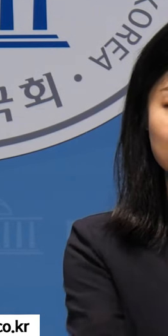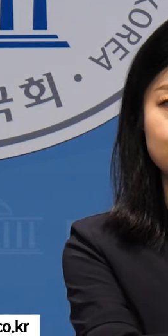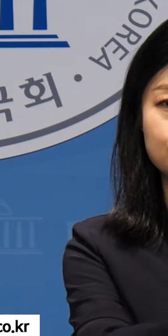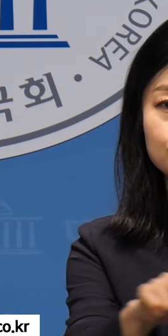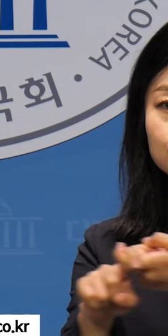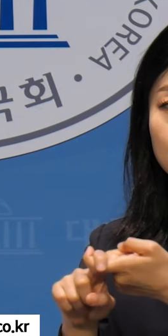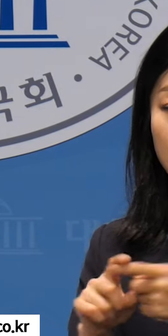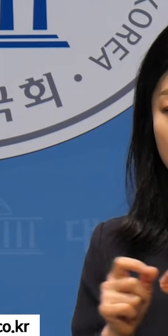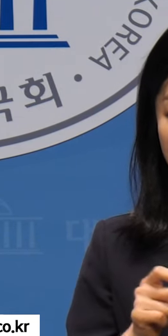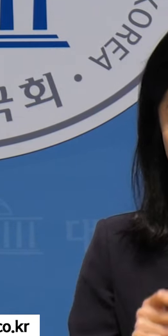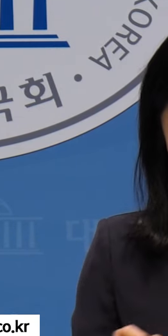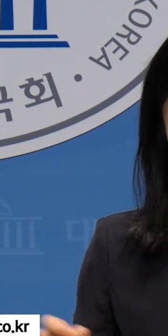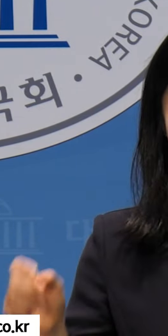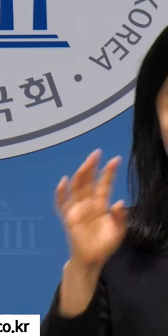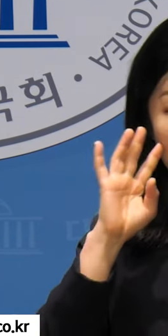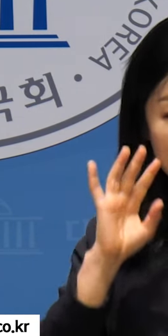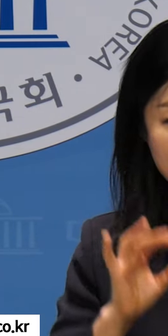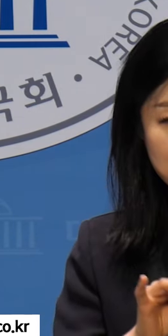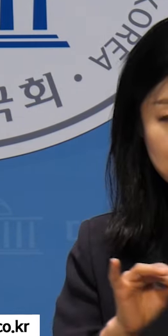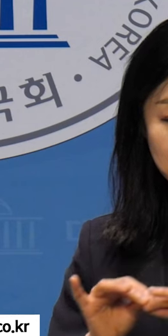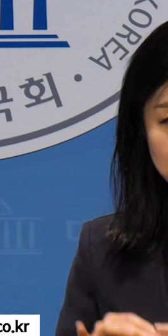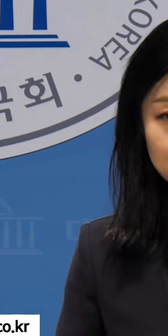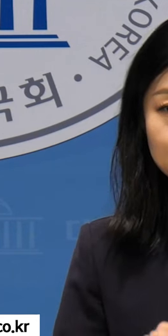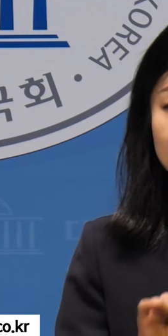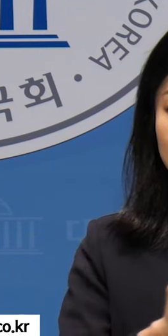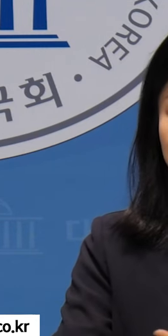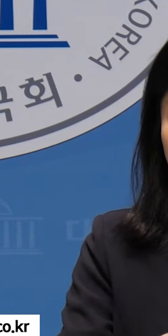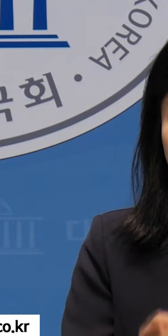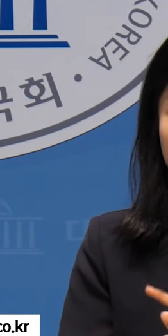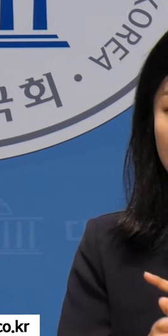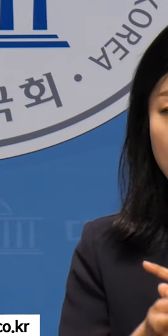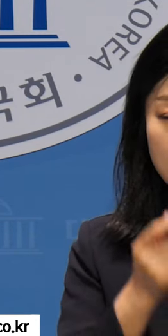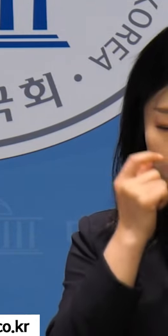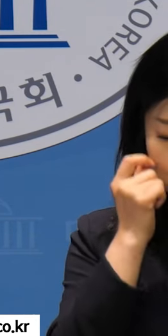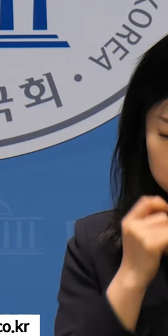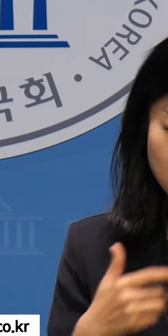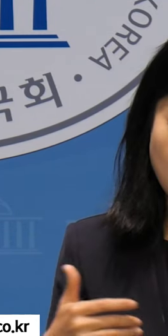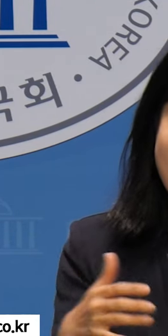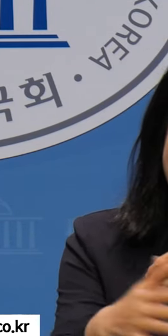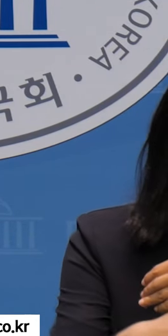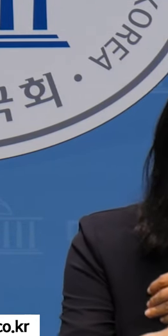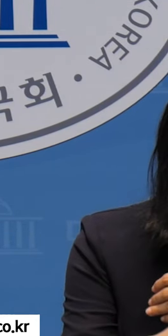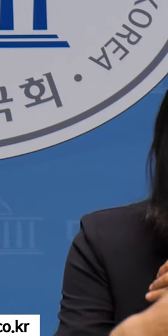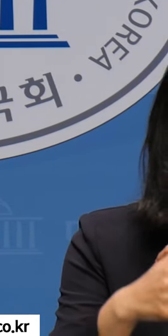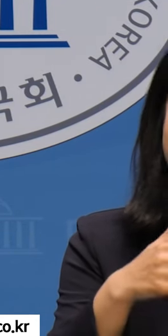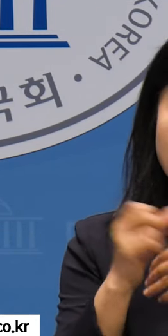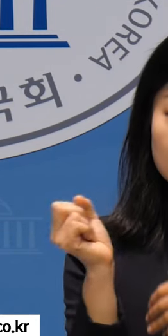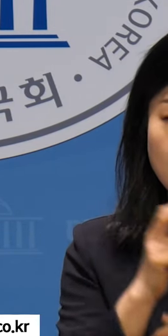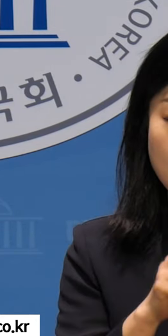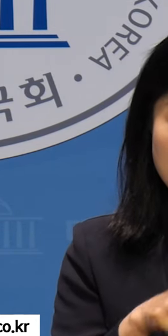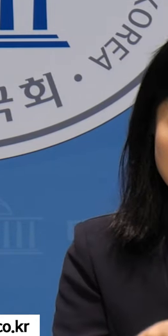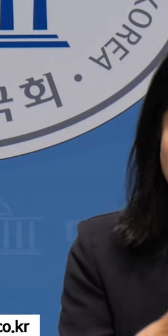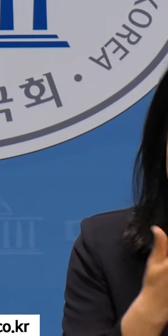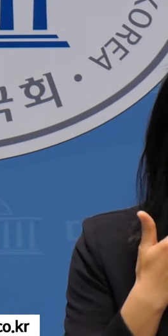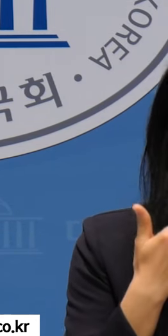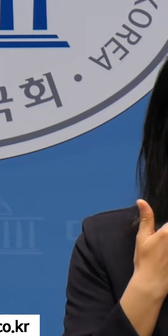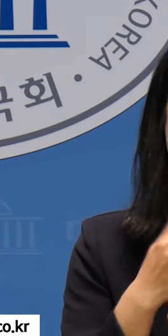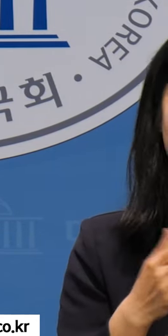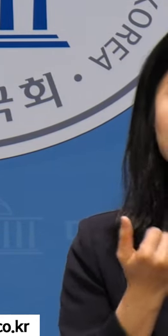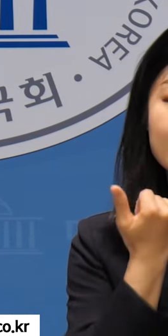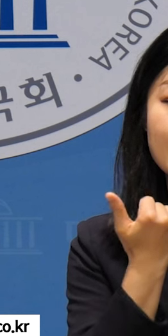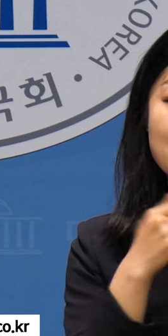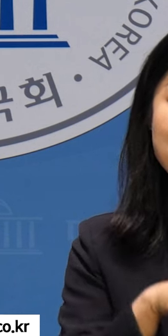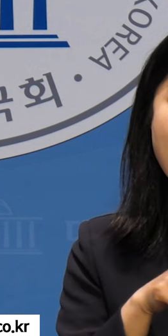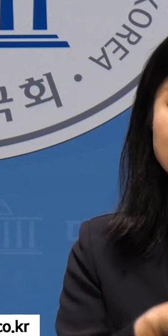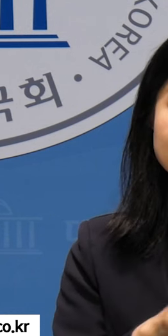통해 공감하고 서로 기대고 울고 웃으며 어떨 때는 명분이 없어도